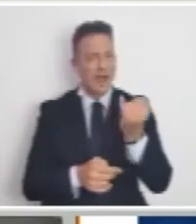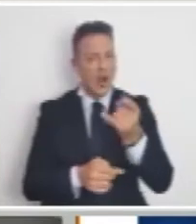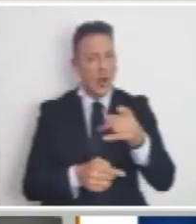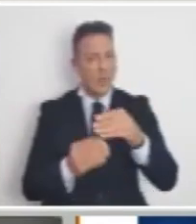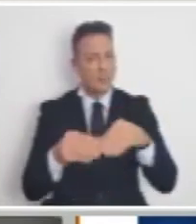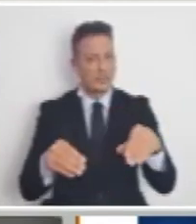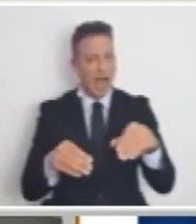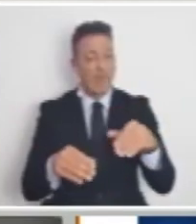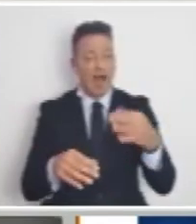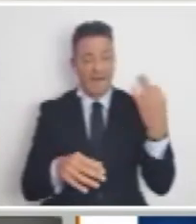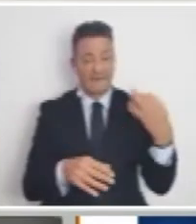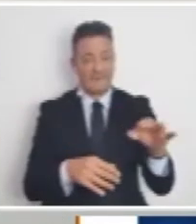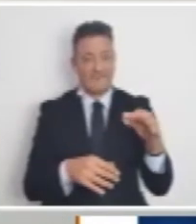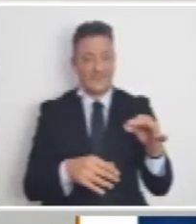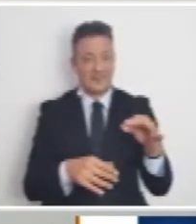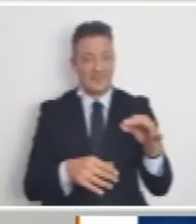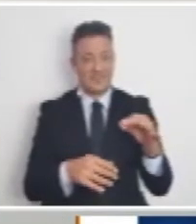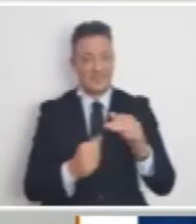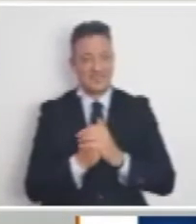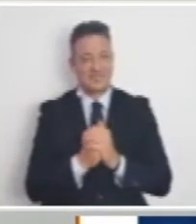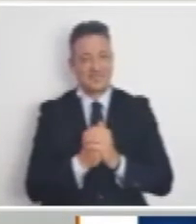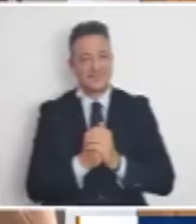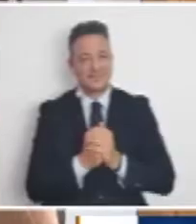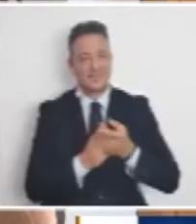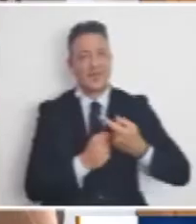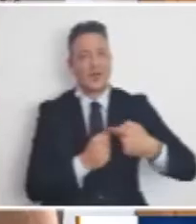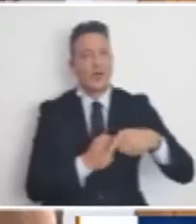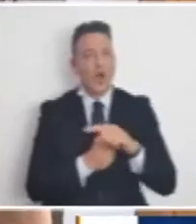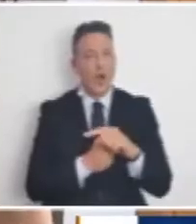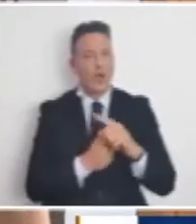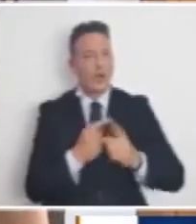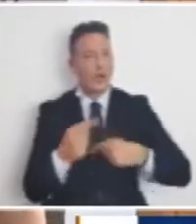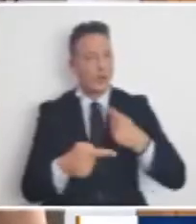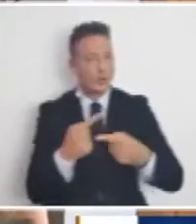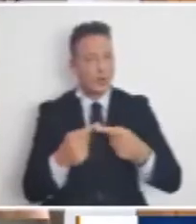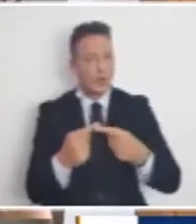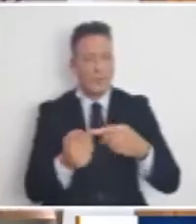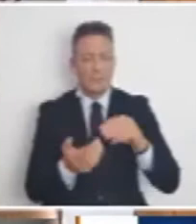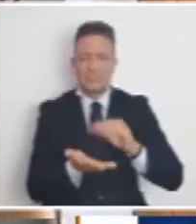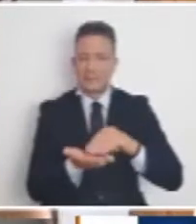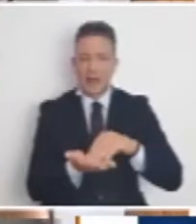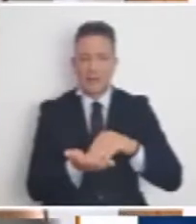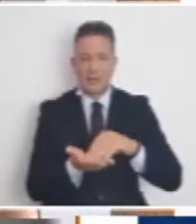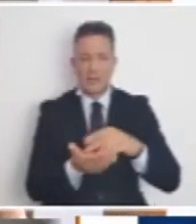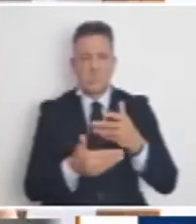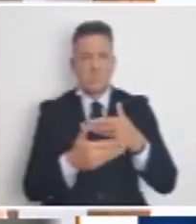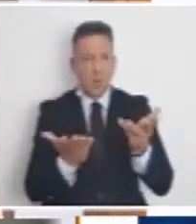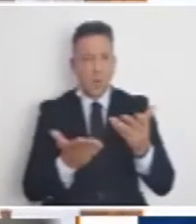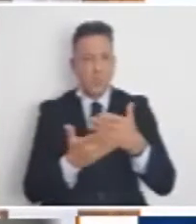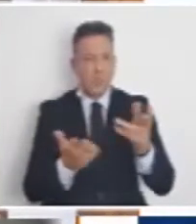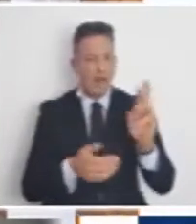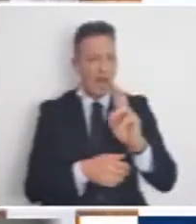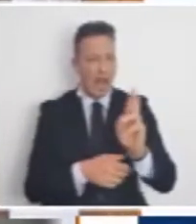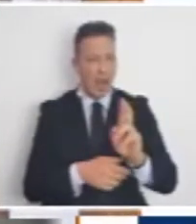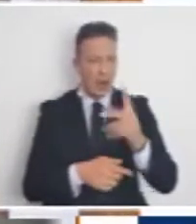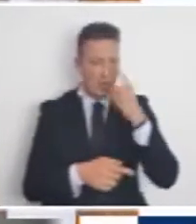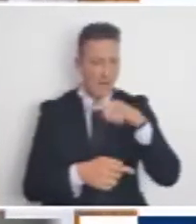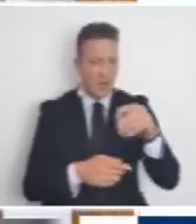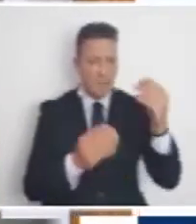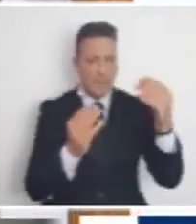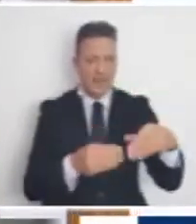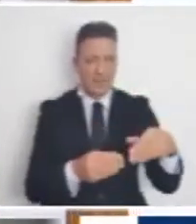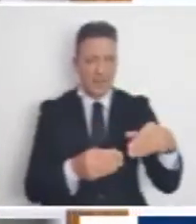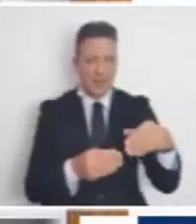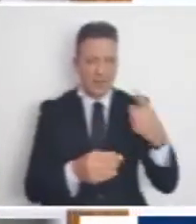siamo stati continuamente presenti attraverso tutta una serie di pubblicazioni sia sulla piattaforma del di instagram